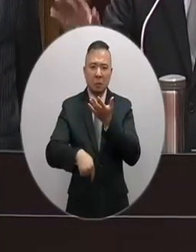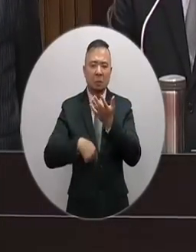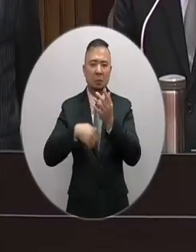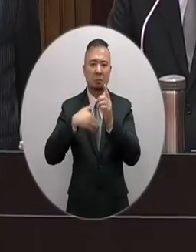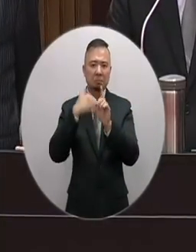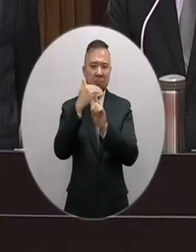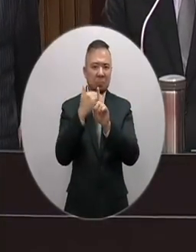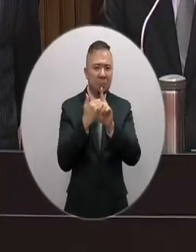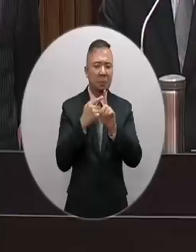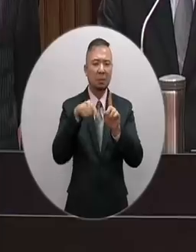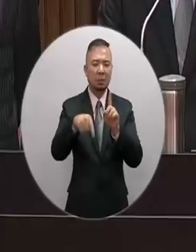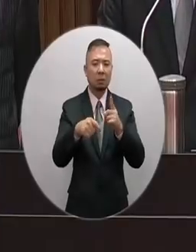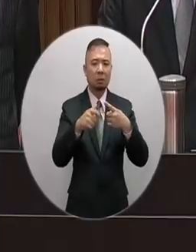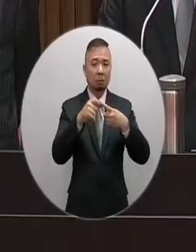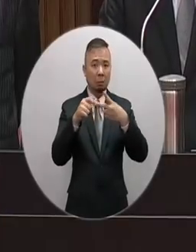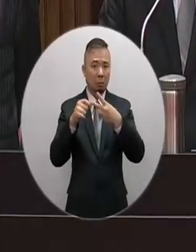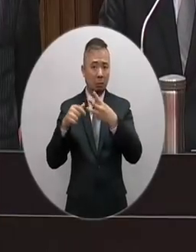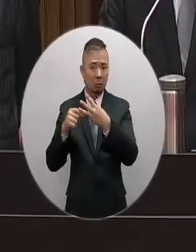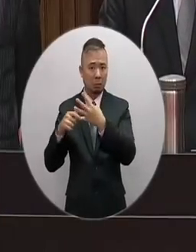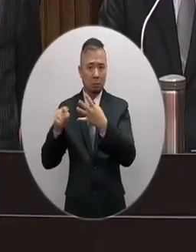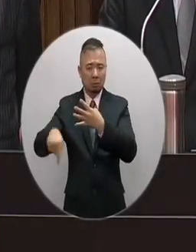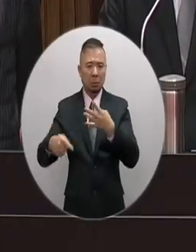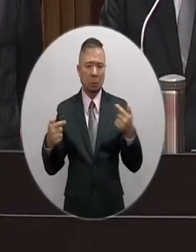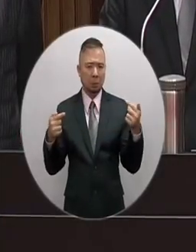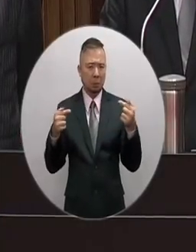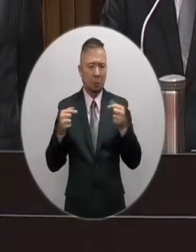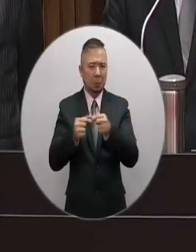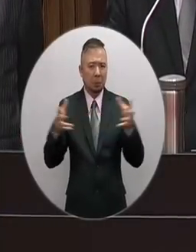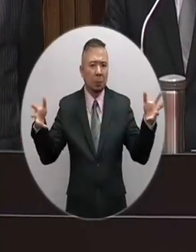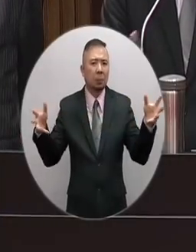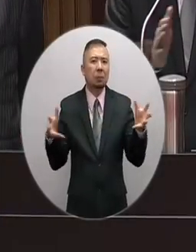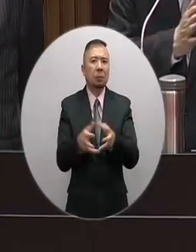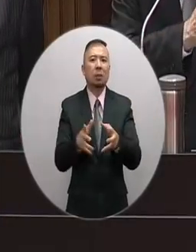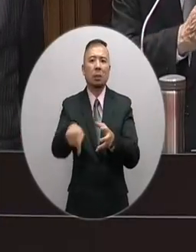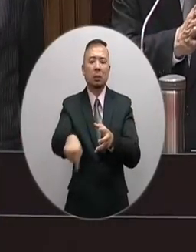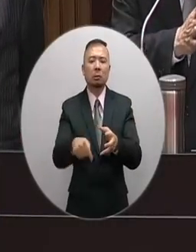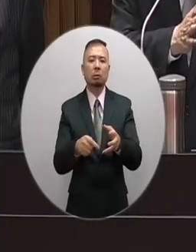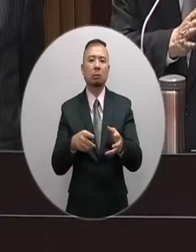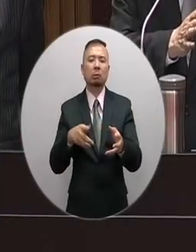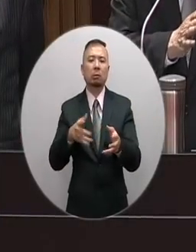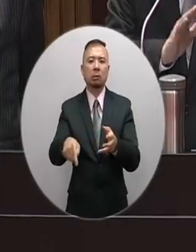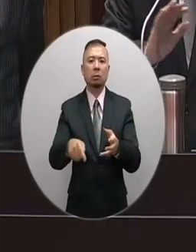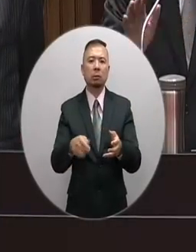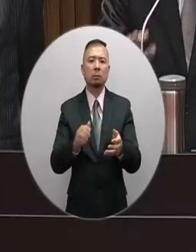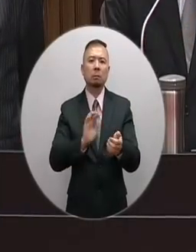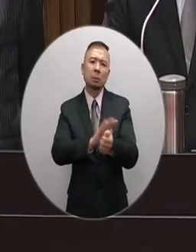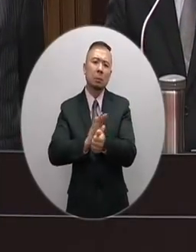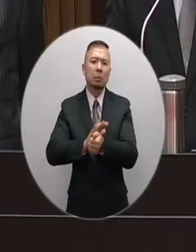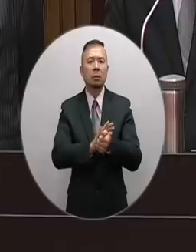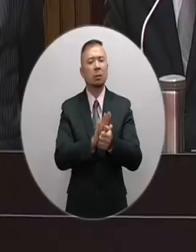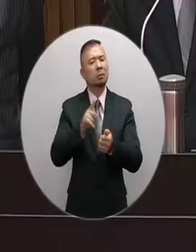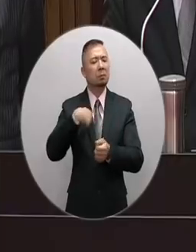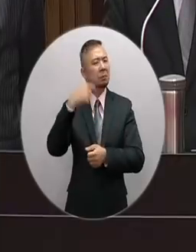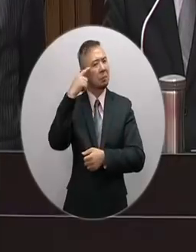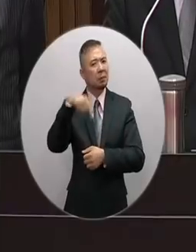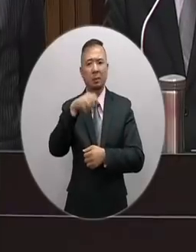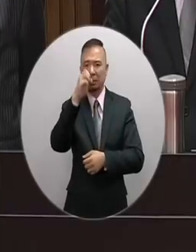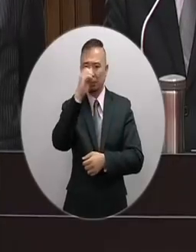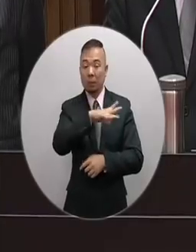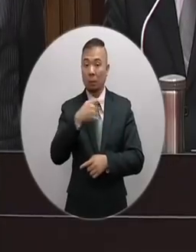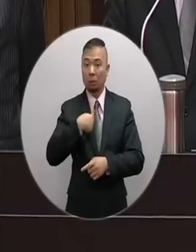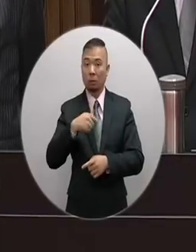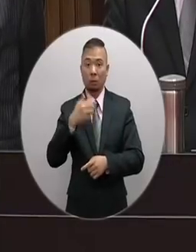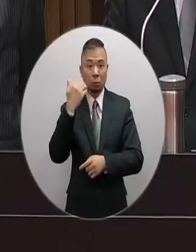把它混为一起，这个效果就不好。那如果说是一起毒品的话，其实现在我们也用美沙东